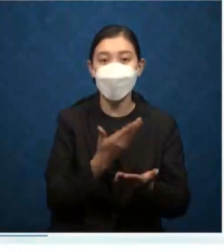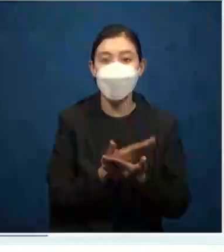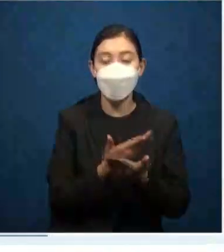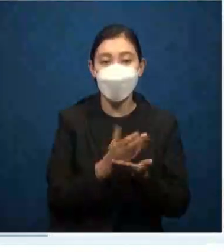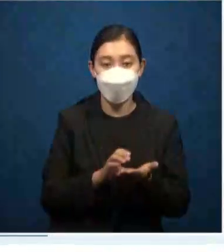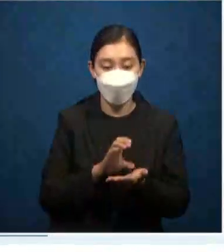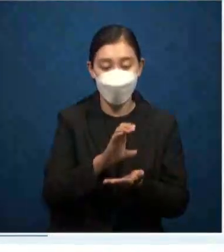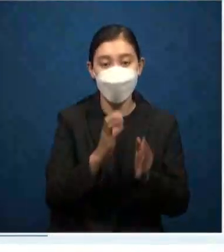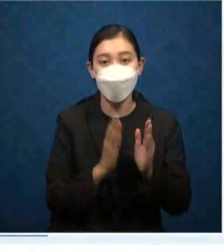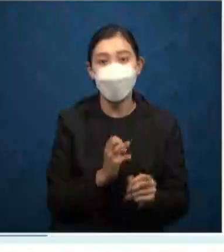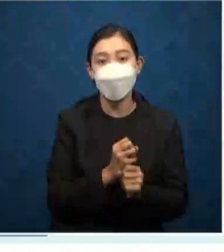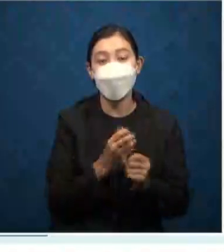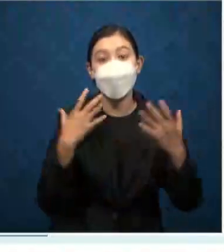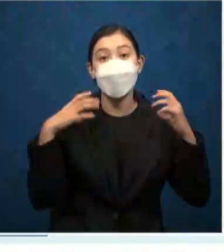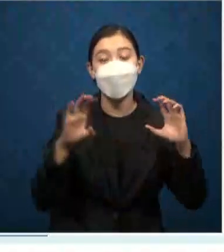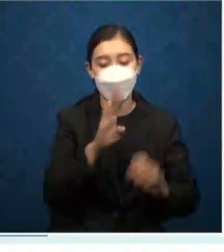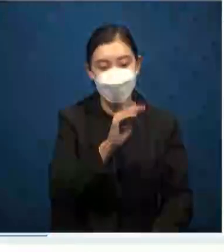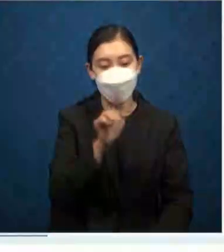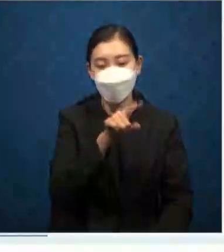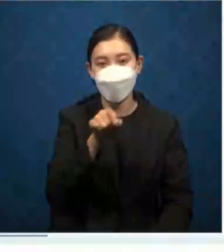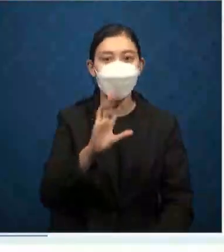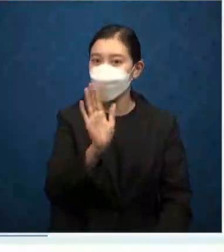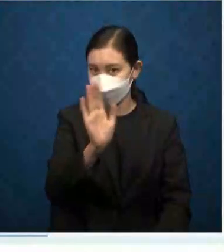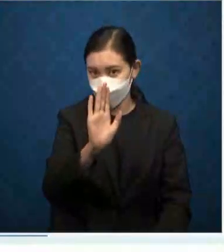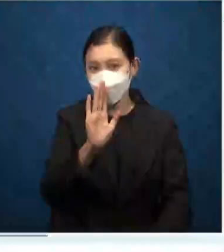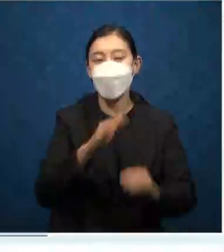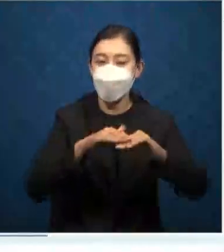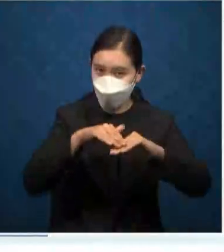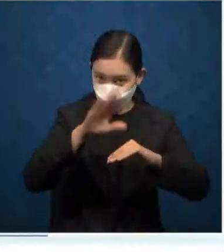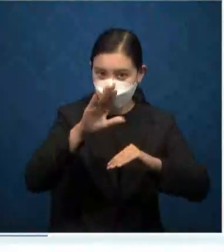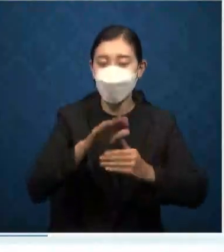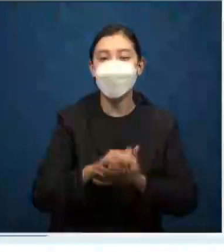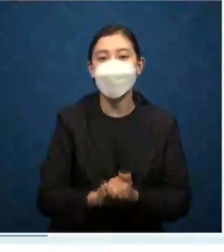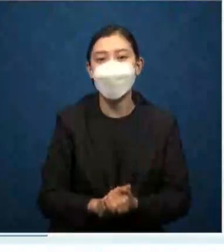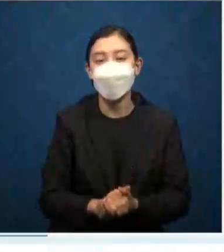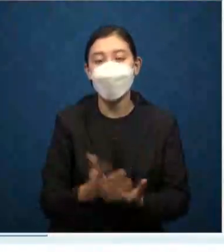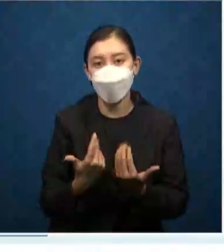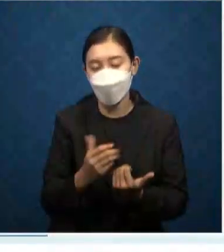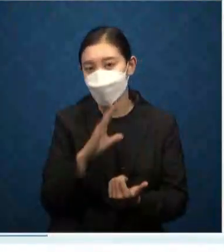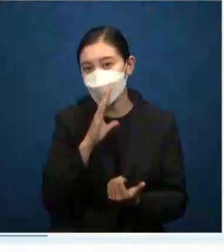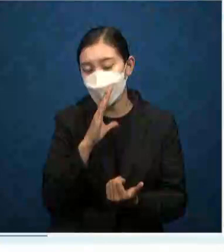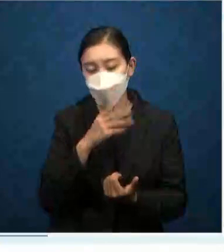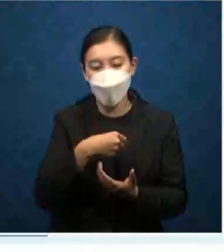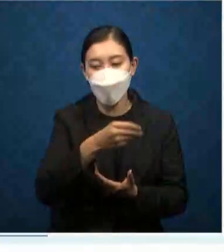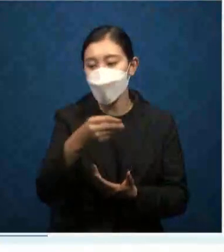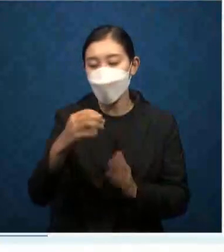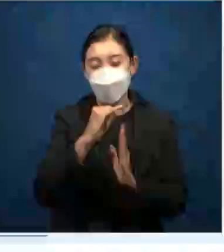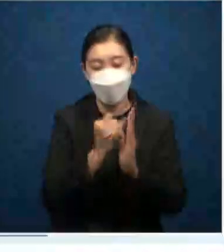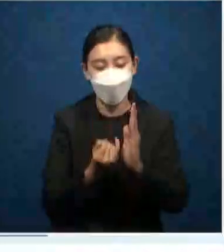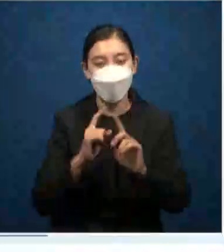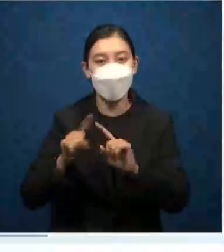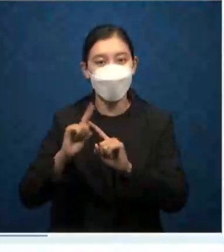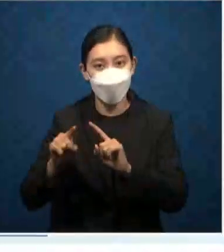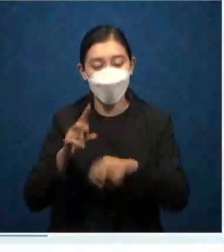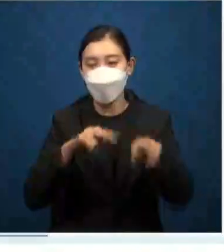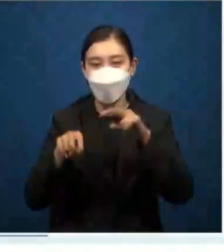ละ40และมากขึ้นไปเรื่อยๆยิ่งเรากระจายอำนาจเราให้บทบาทองค์กรปกครองส่วนท้องถิ่นก็จะมีงบประมาณบุคลาก